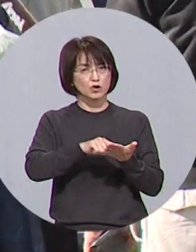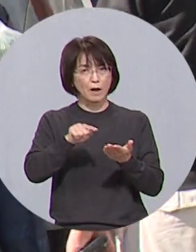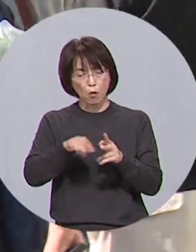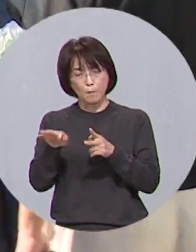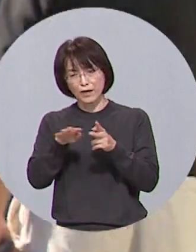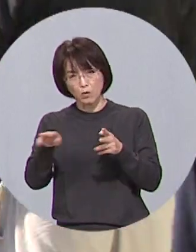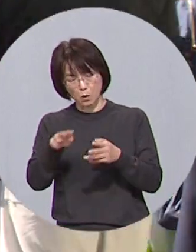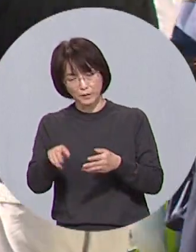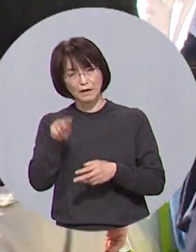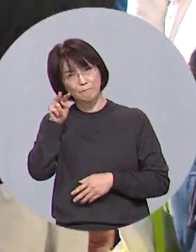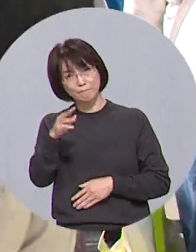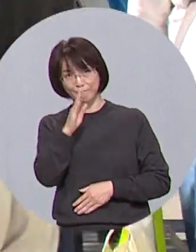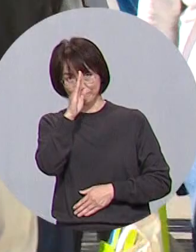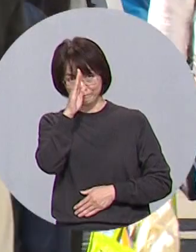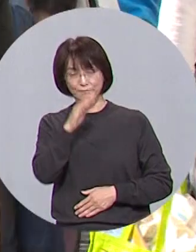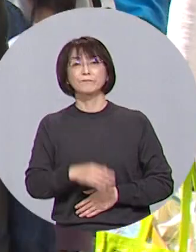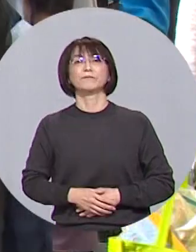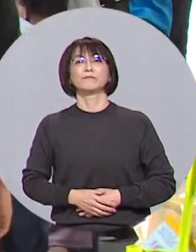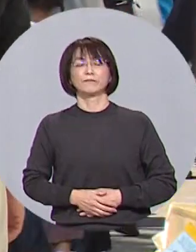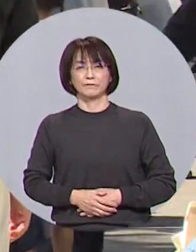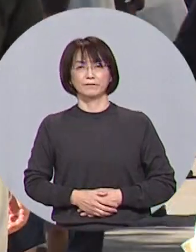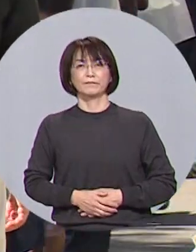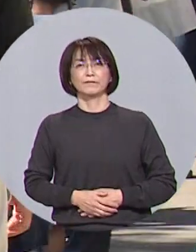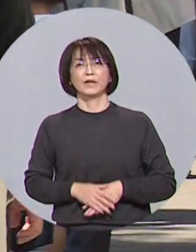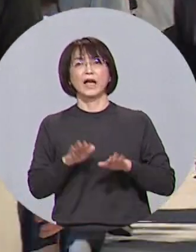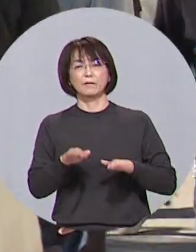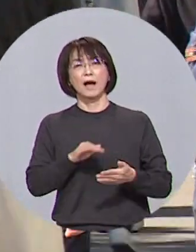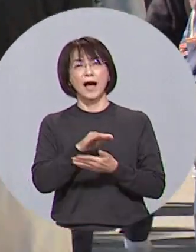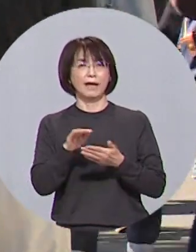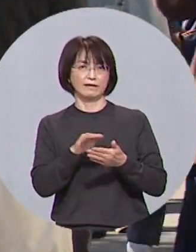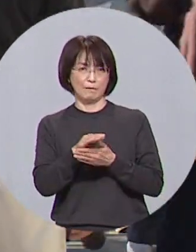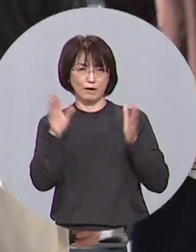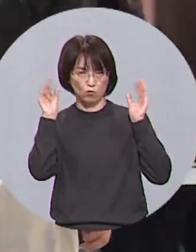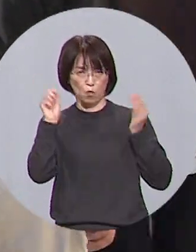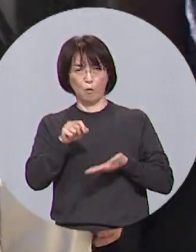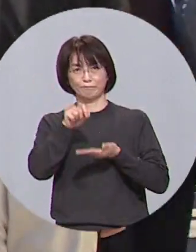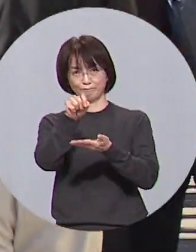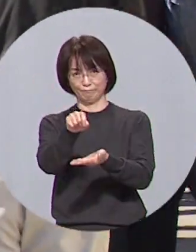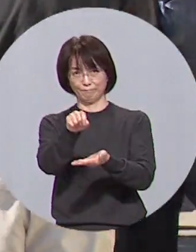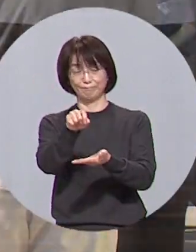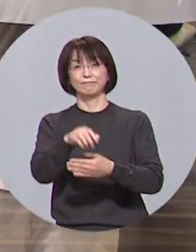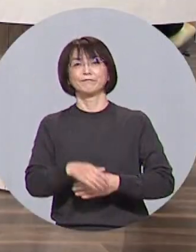ね。以上、今玉ピックアップをお届けしました。